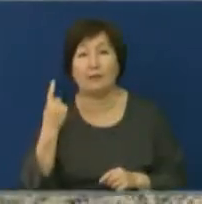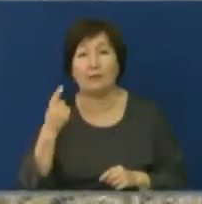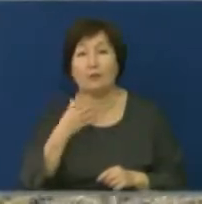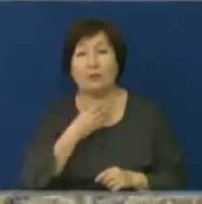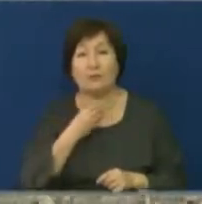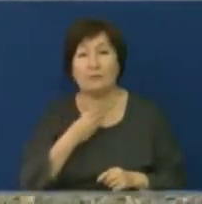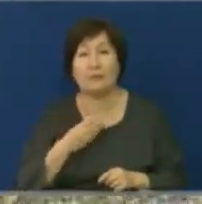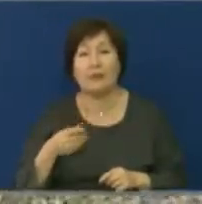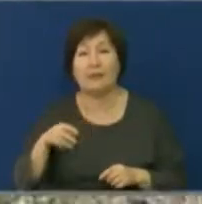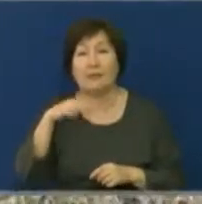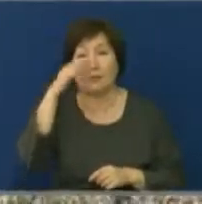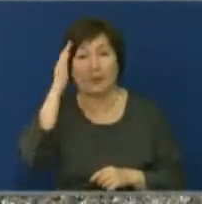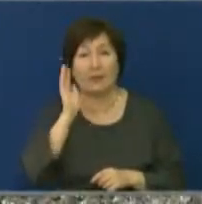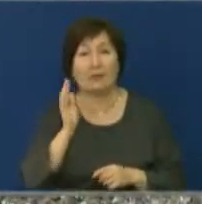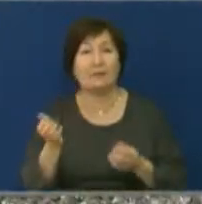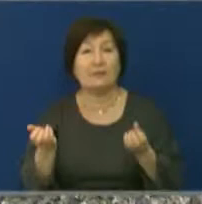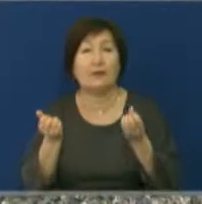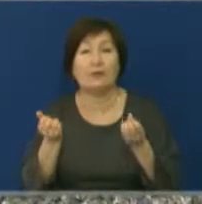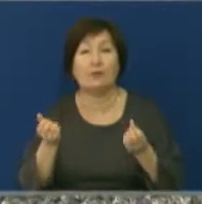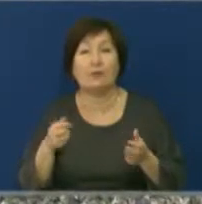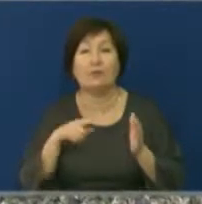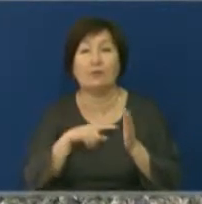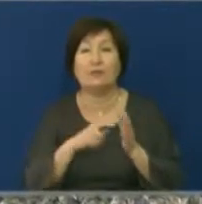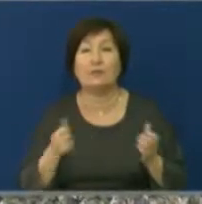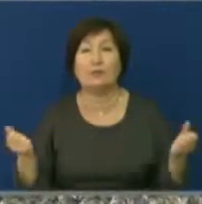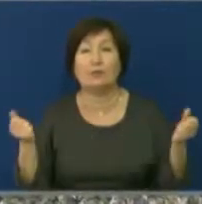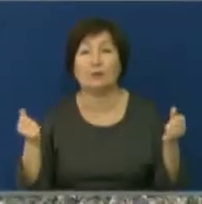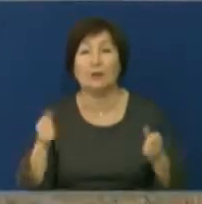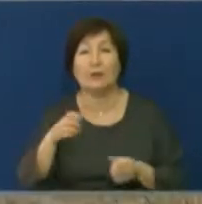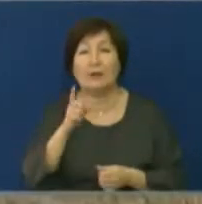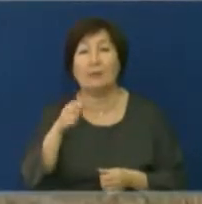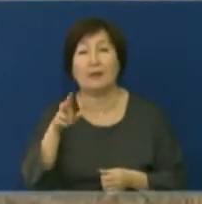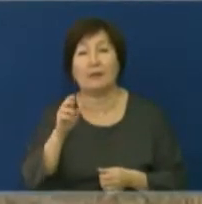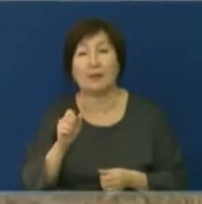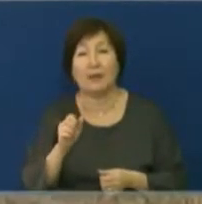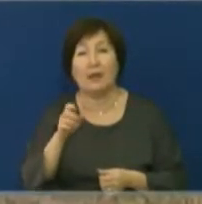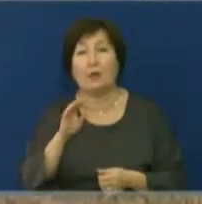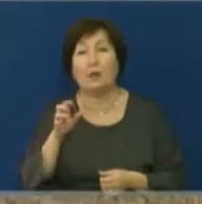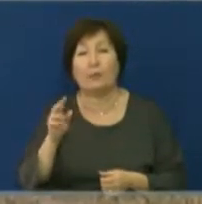такие виды спорта, как кукпар, байге, аударыспақ, тенгеалу.